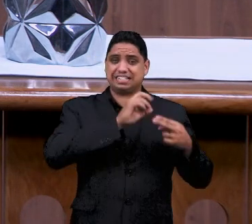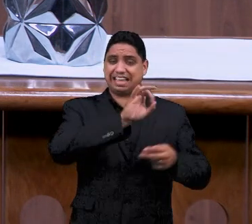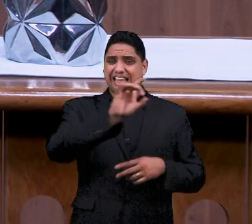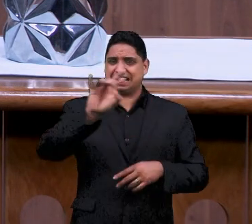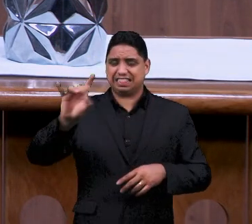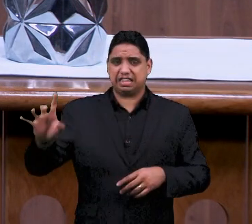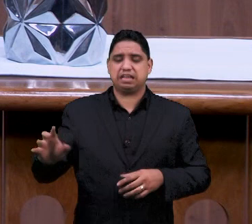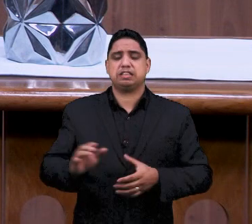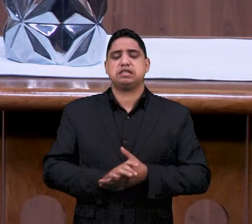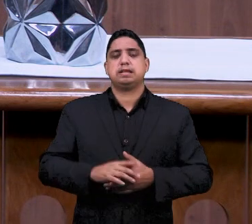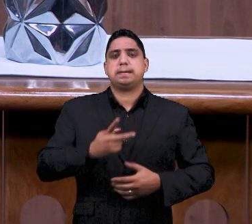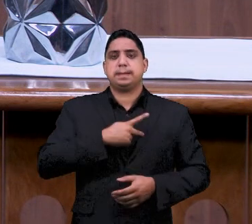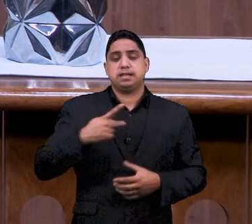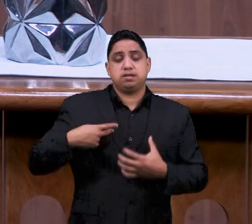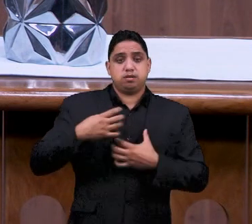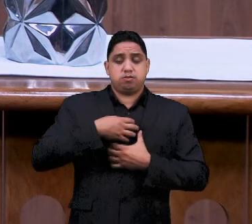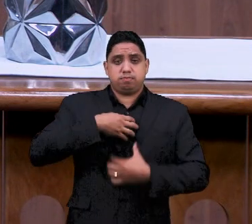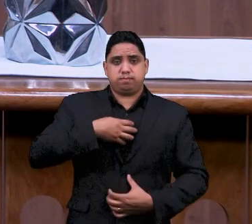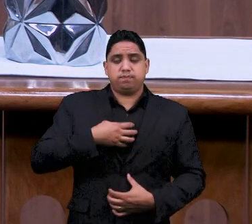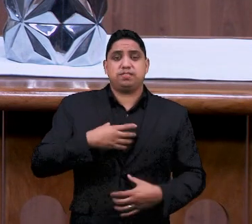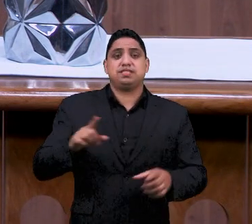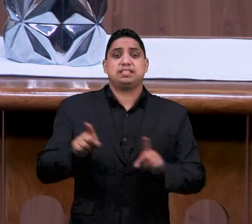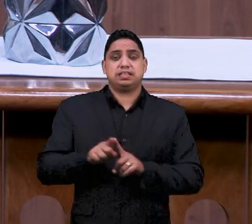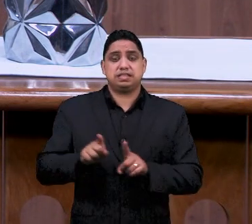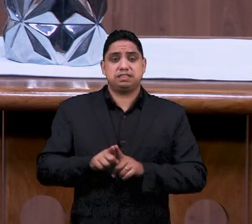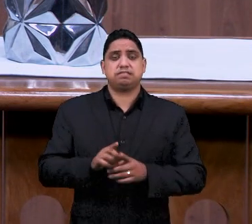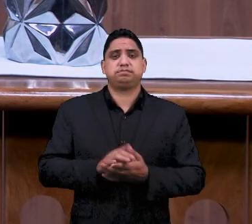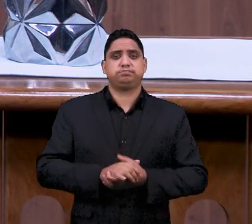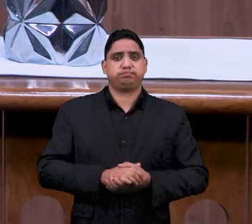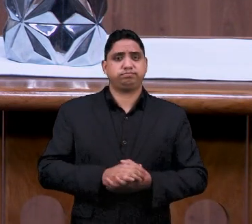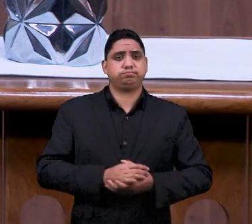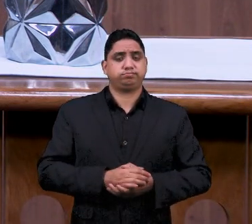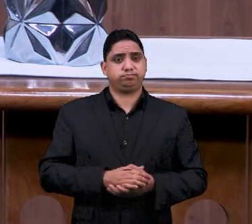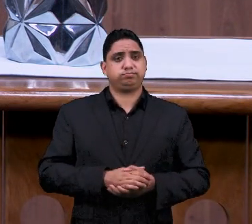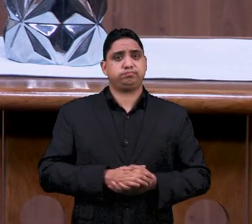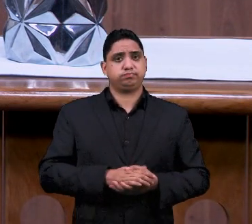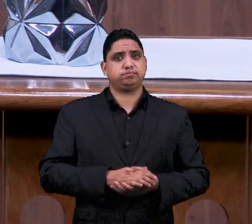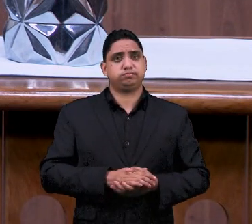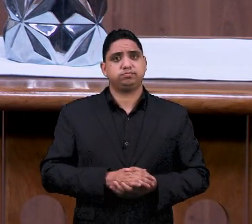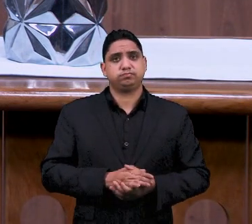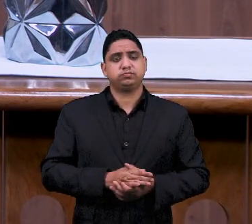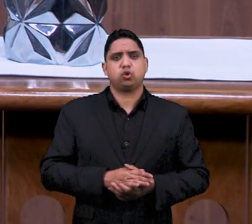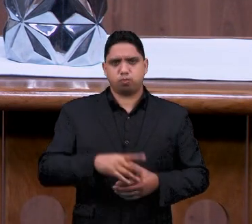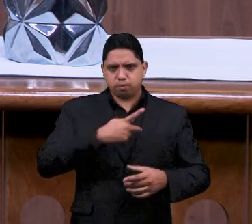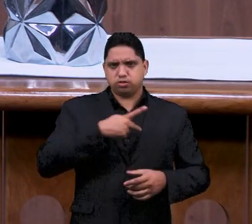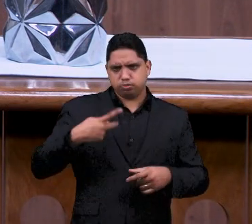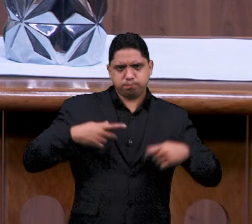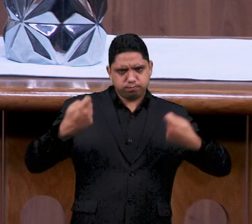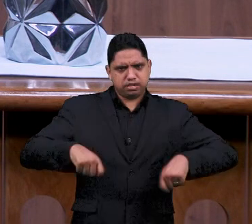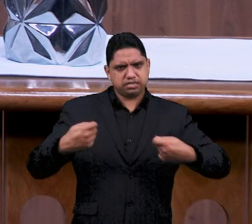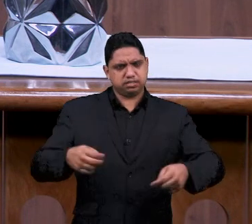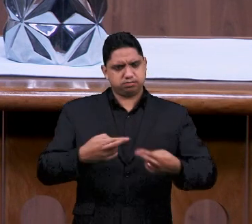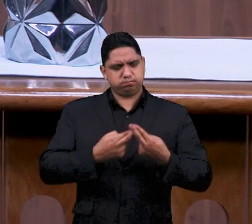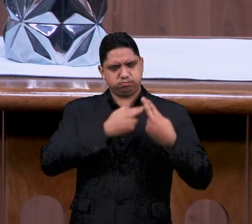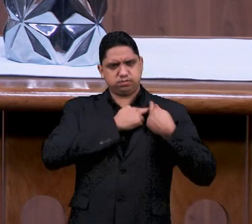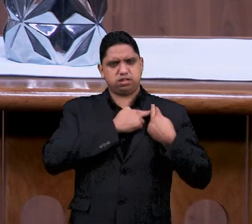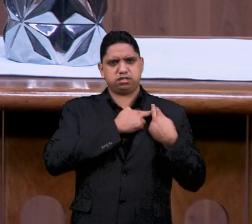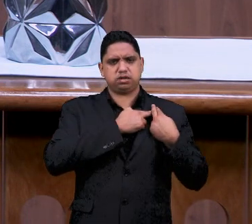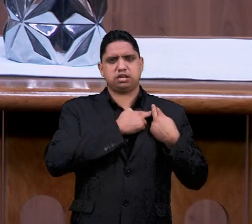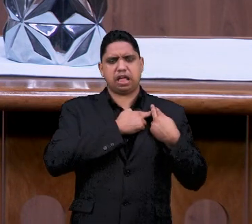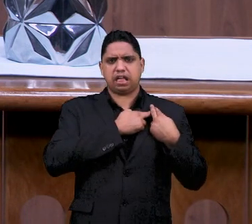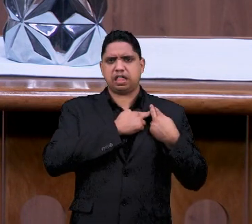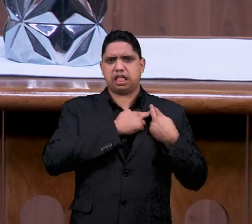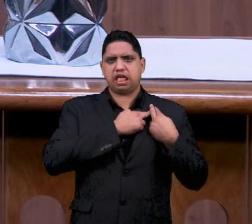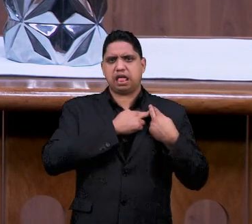des pasteurs et ouvriers et la responsabilité, y compris des pasteurs. La circulaire, elle laisse clair